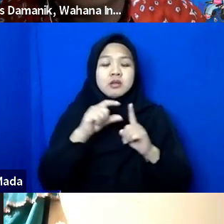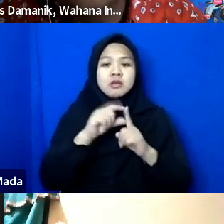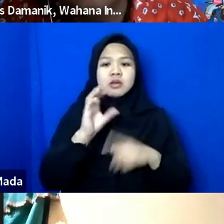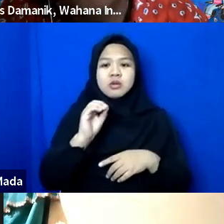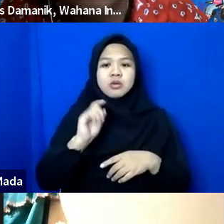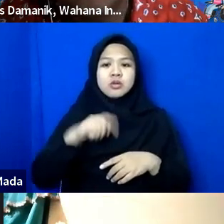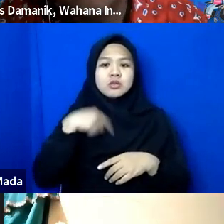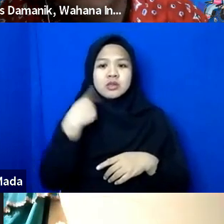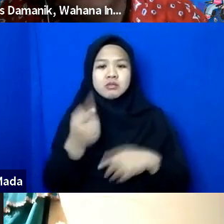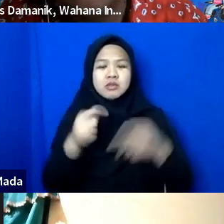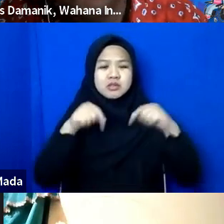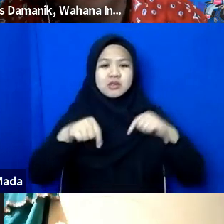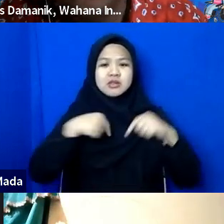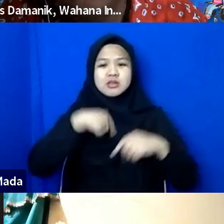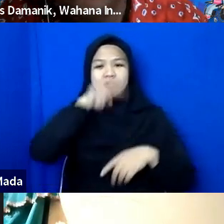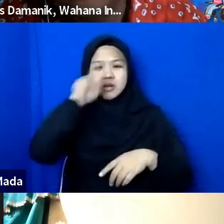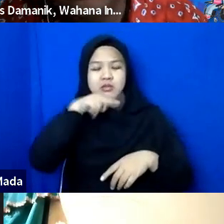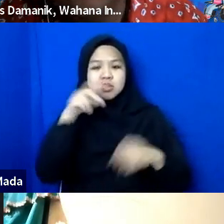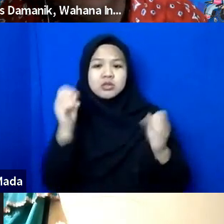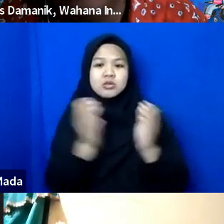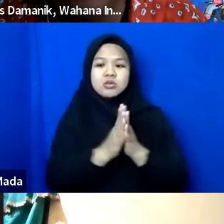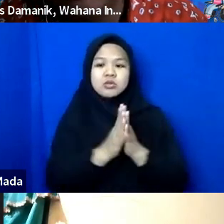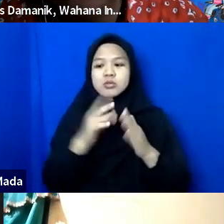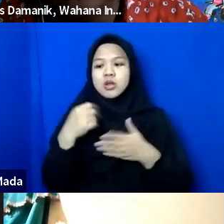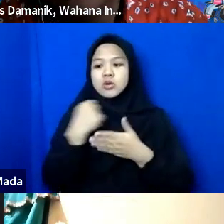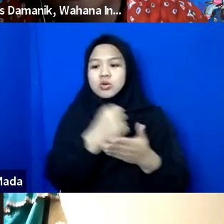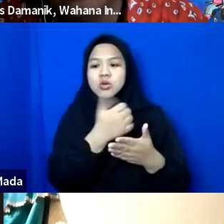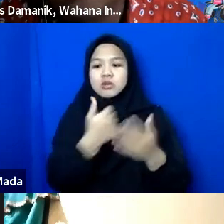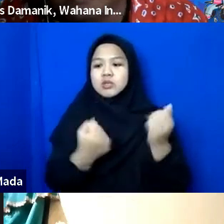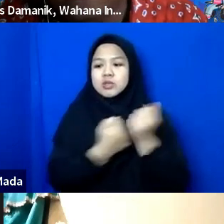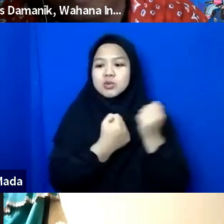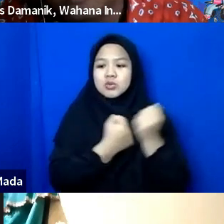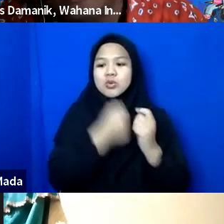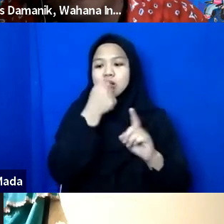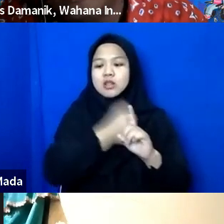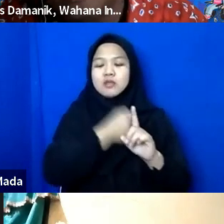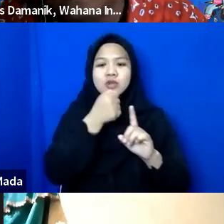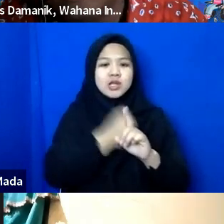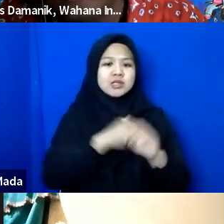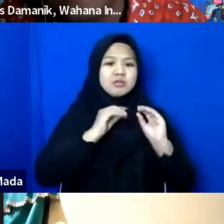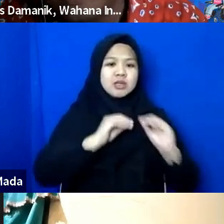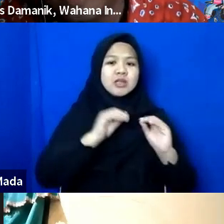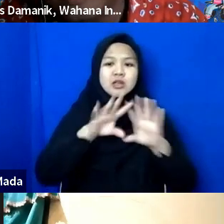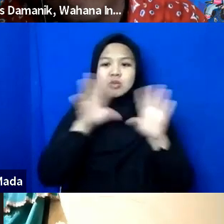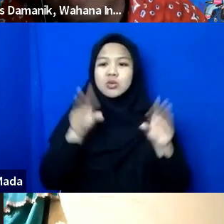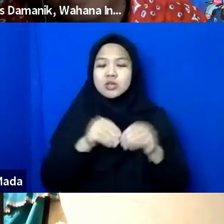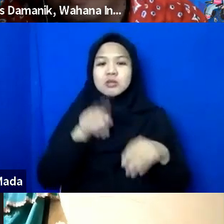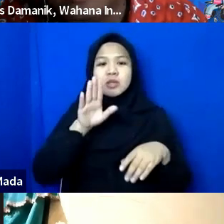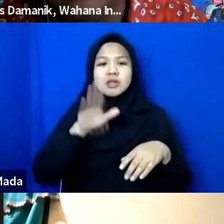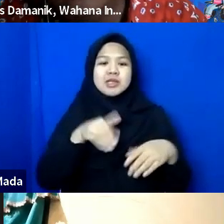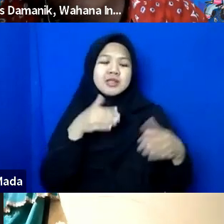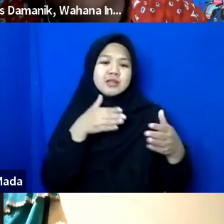sampai saat ini yang boleh saya mati adalah Jumlah donor yang bisa mensuport advokasi atau kasih dibidang pendidikan musik juga masih sangat